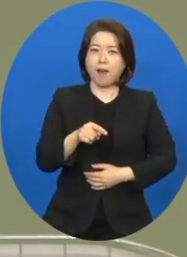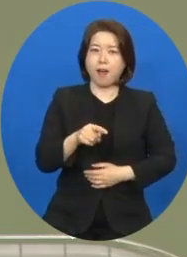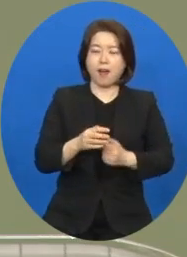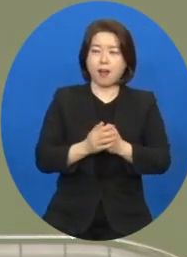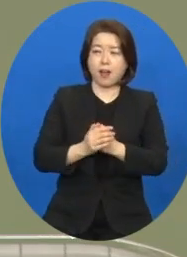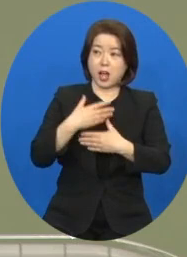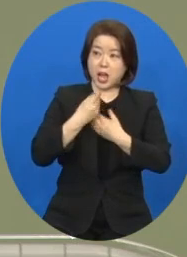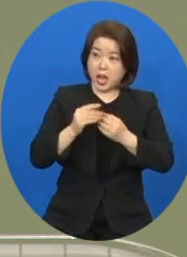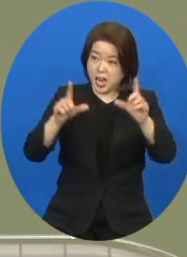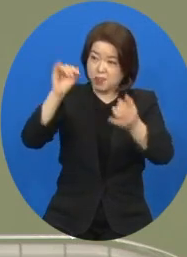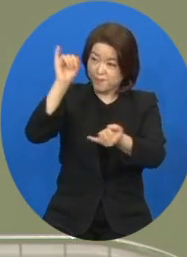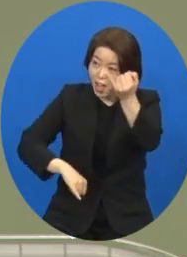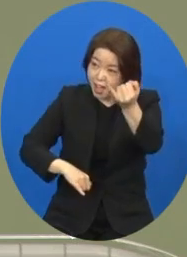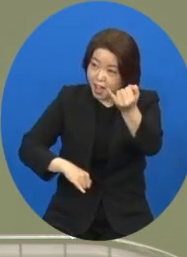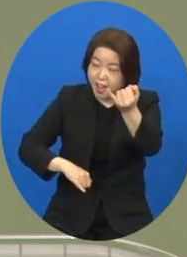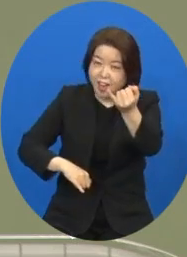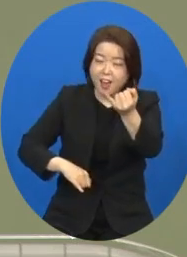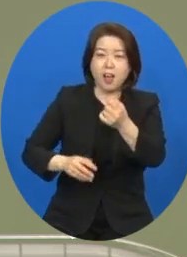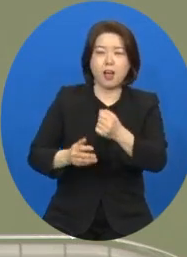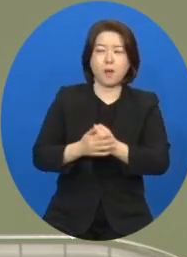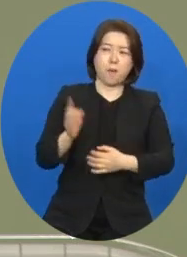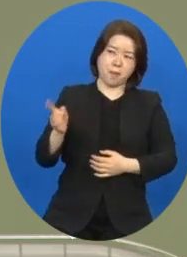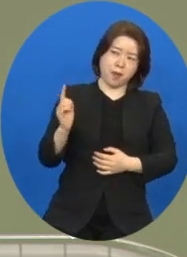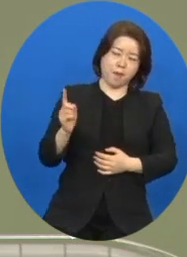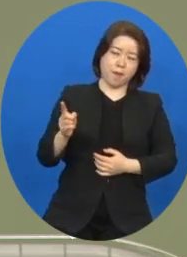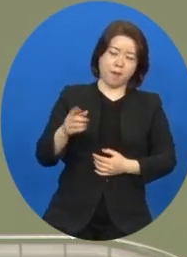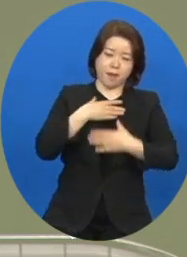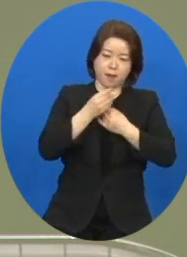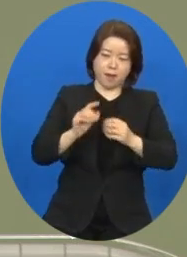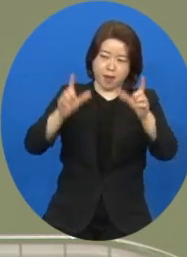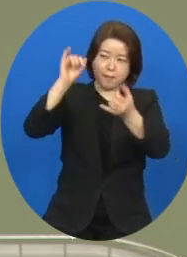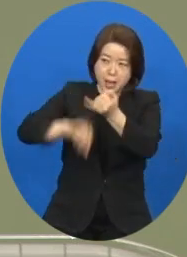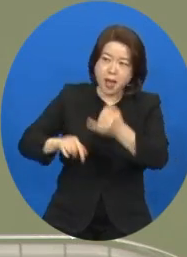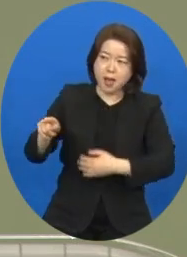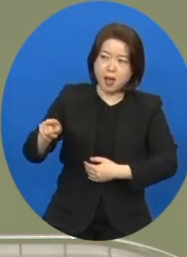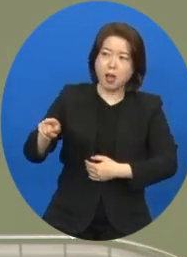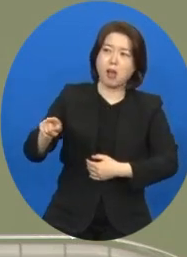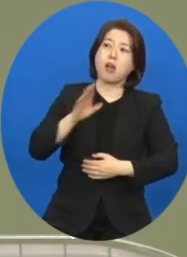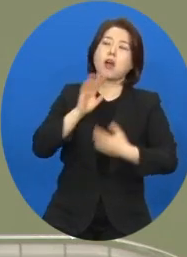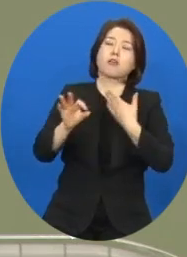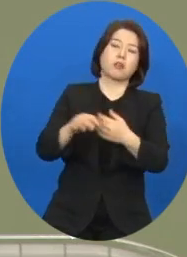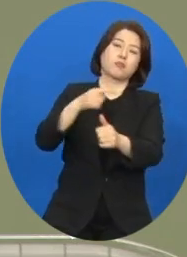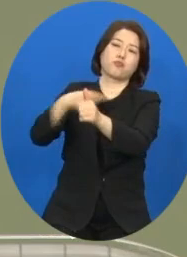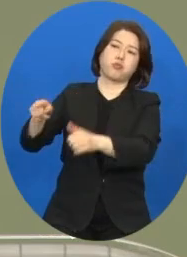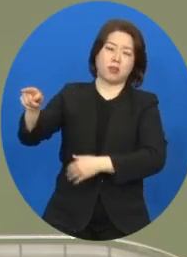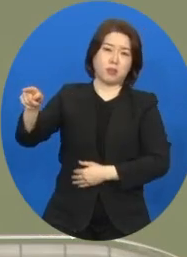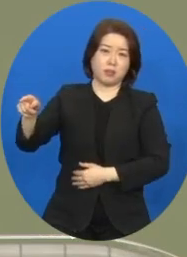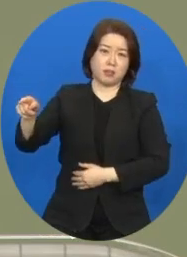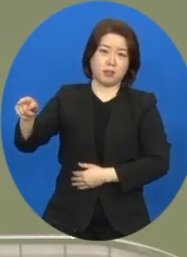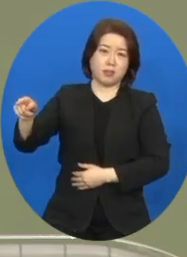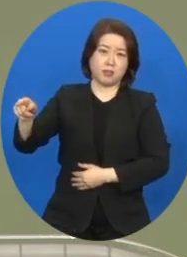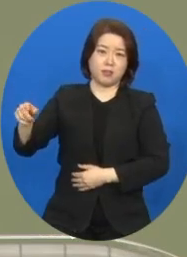안식일을 범했어? 안식일을 범했잖아. 그럼 죽여야지 이렇게 생각을 한 거예요.